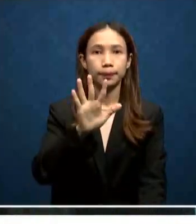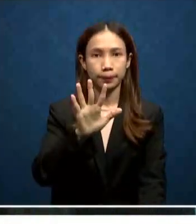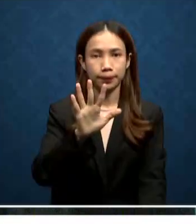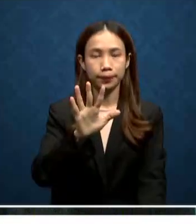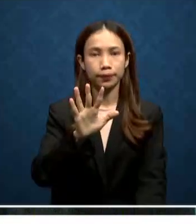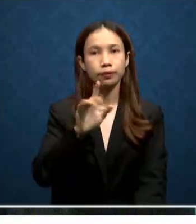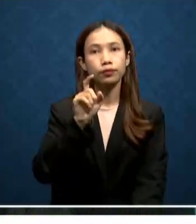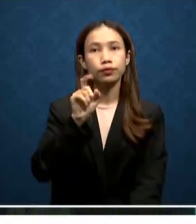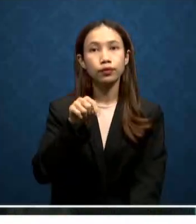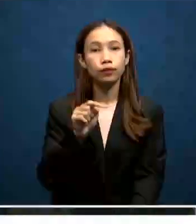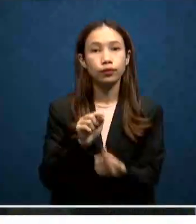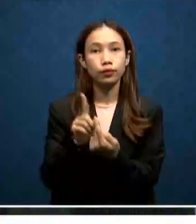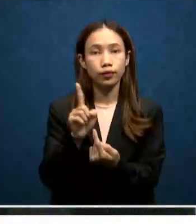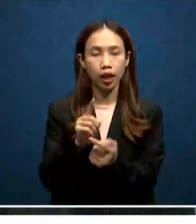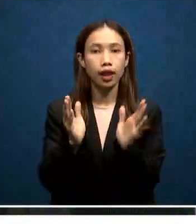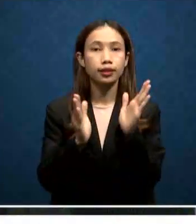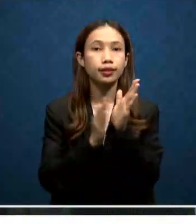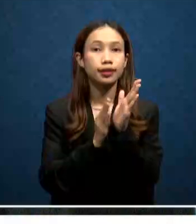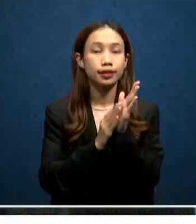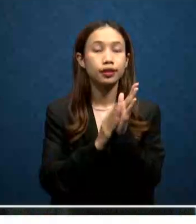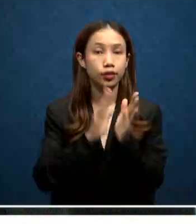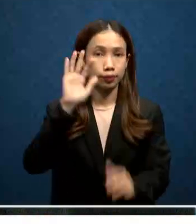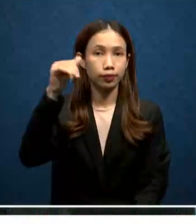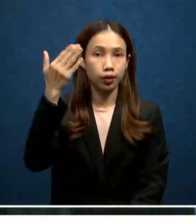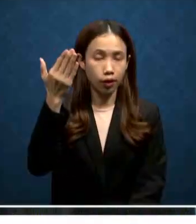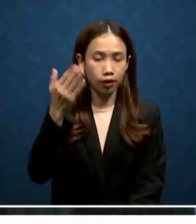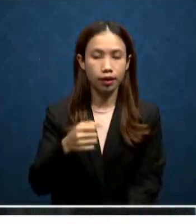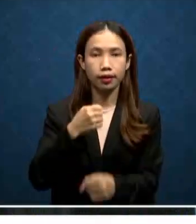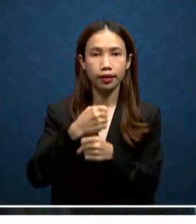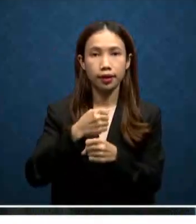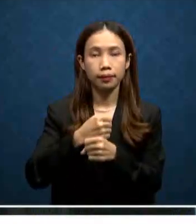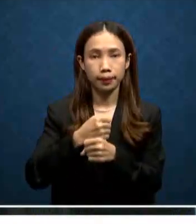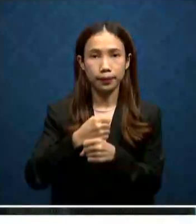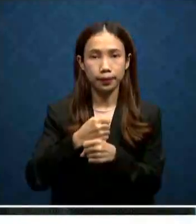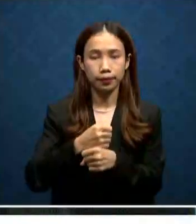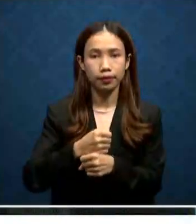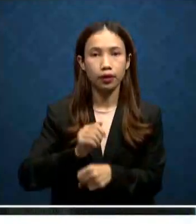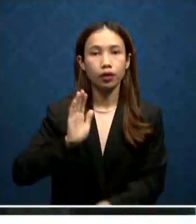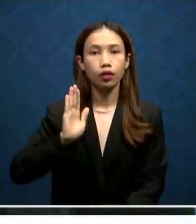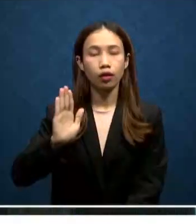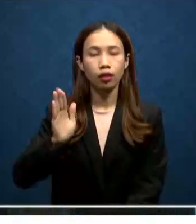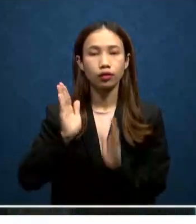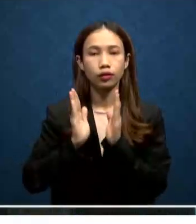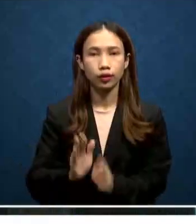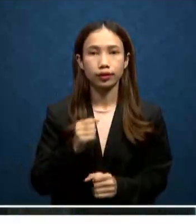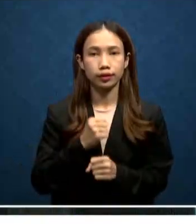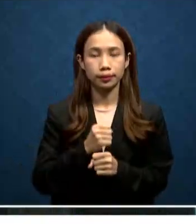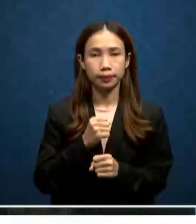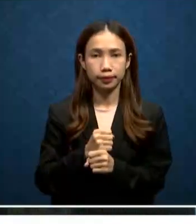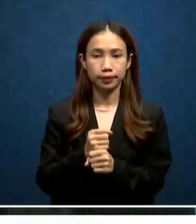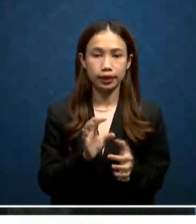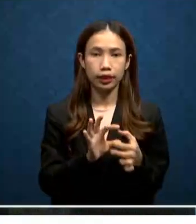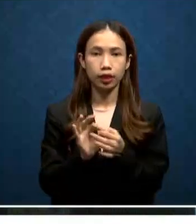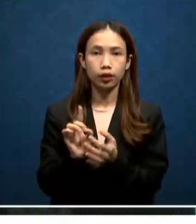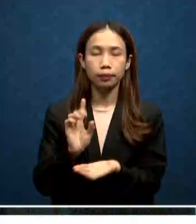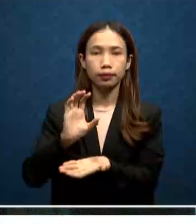อื่นก็ต้องขอชื่นชมนะฮะการทำงานของเอ่อคณะเจ้าหน้าที่เกี่ยวกับกอง